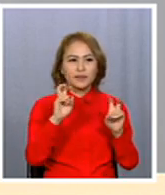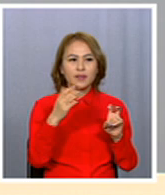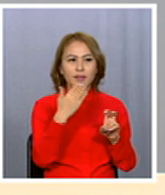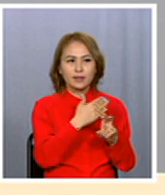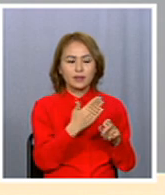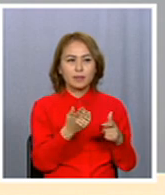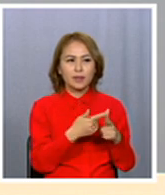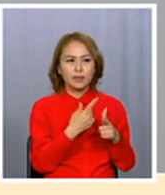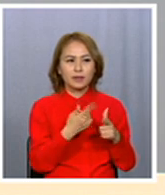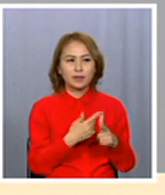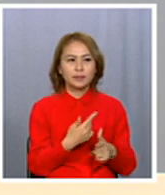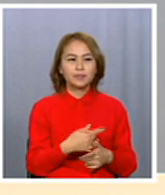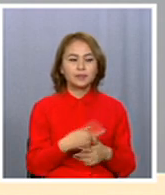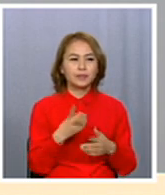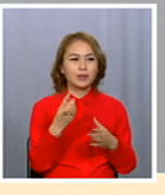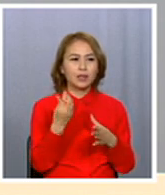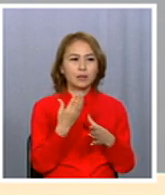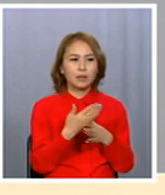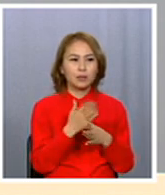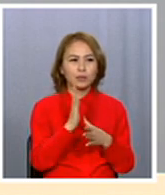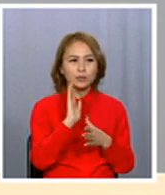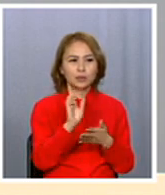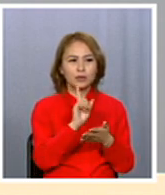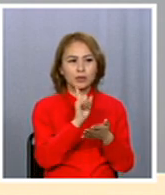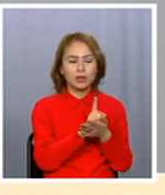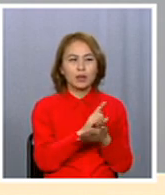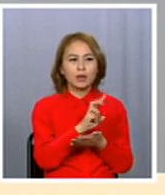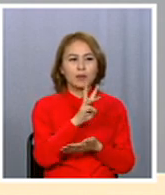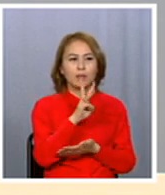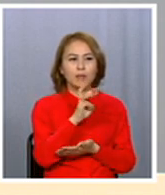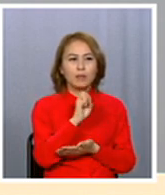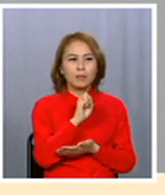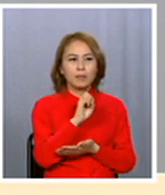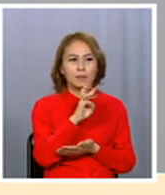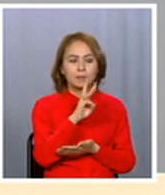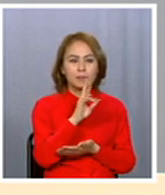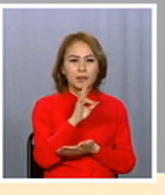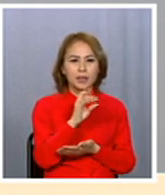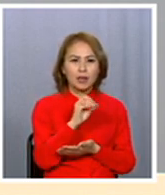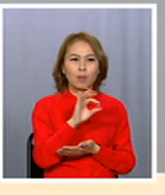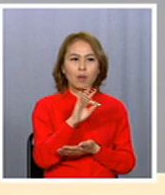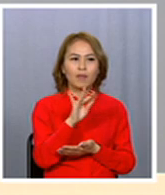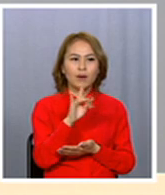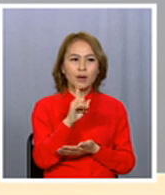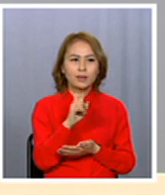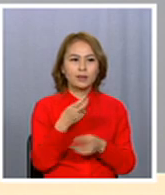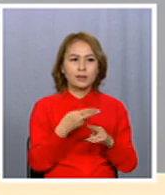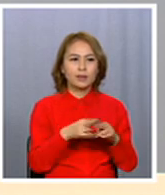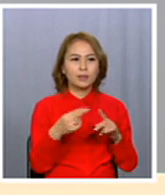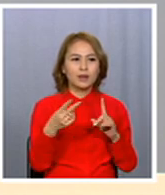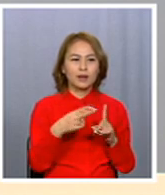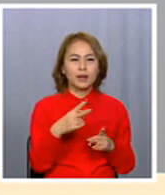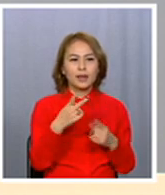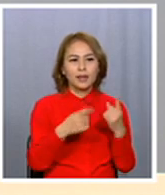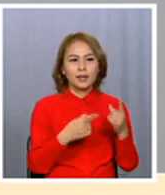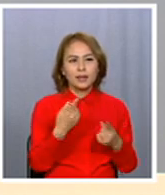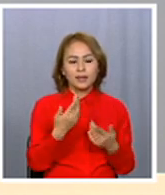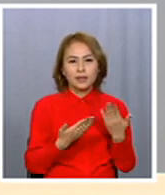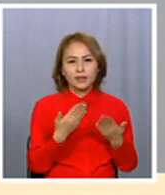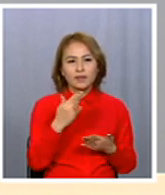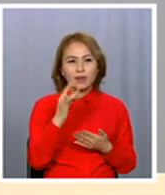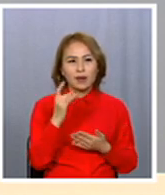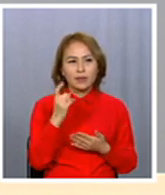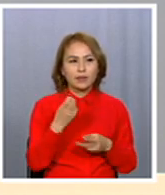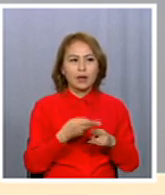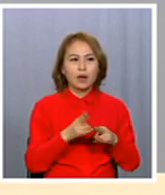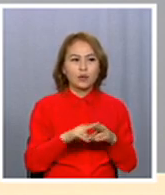планет. И поможет нам мнемофраза. Что такое мнемофраза? Это предложение или фраза, которая